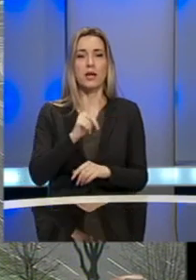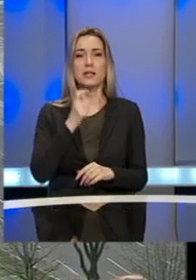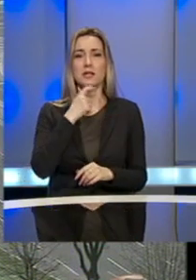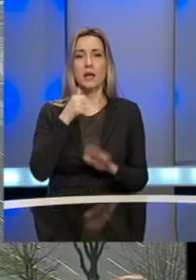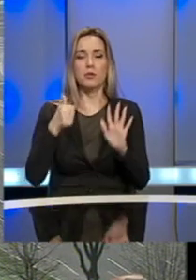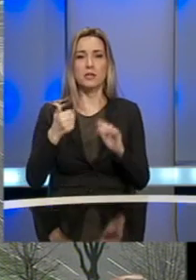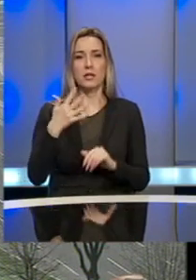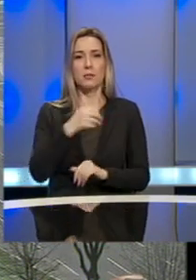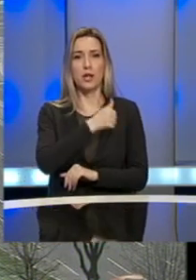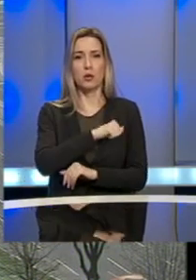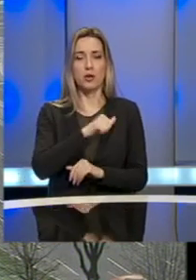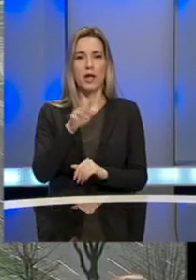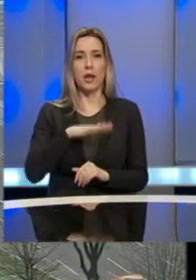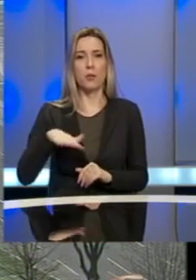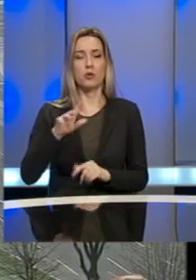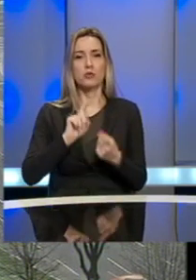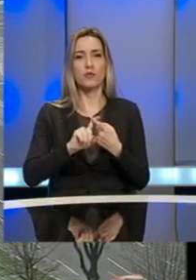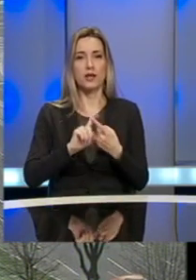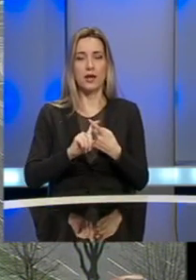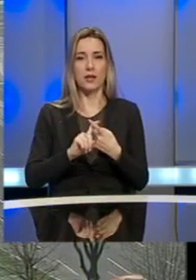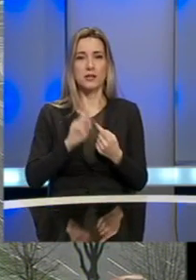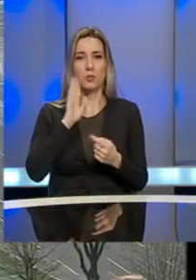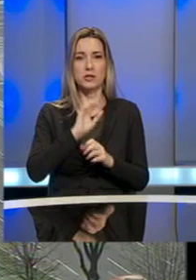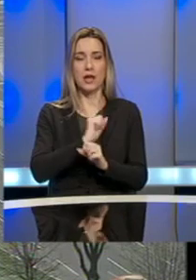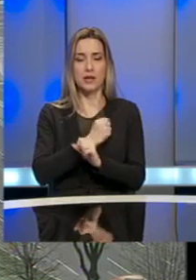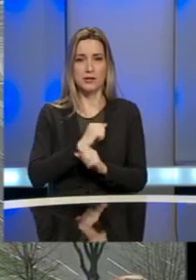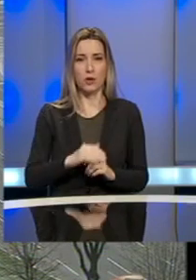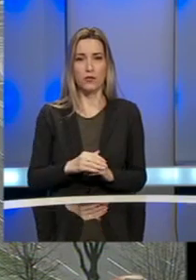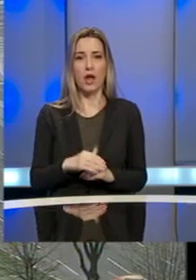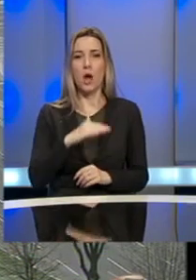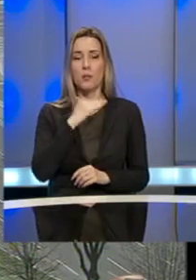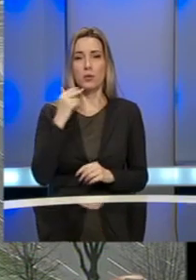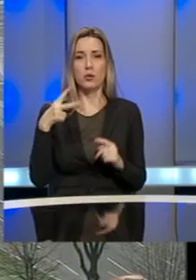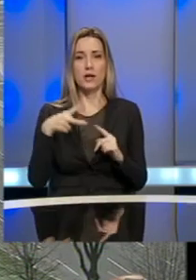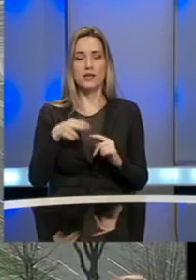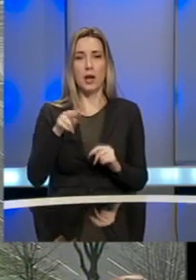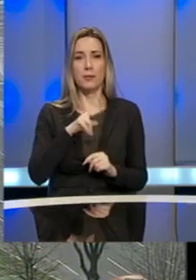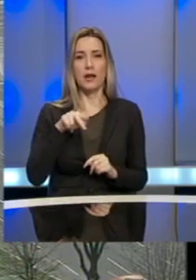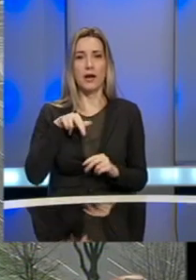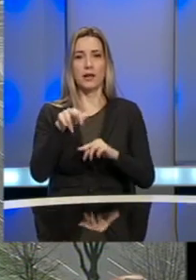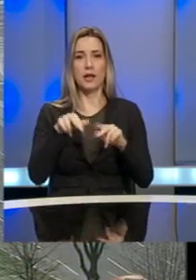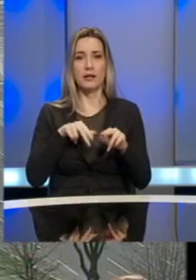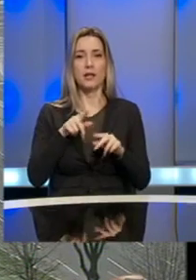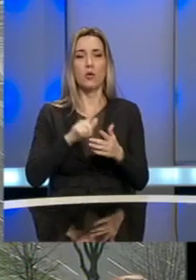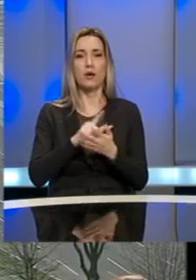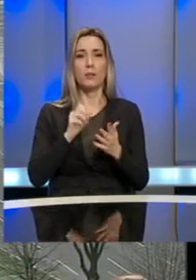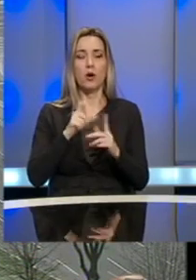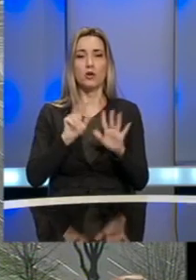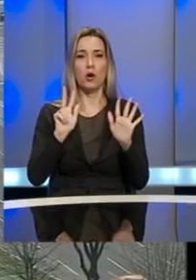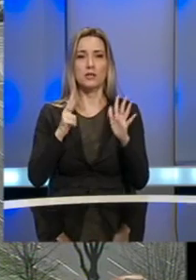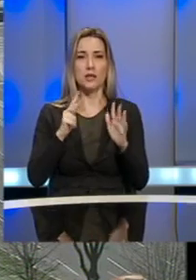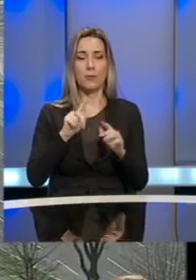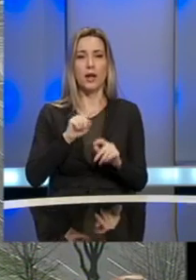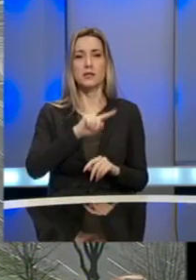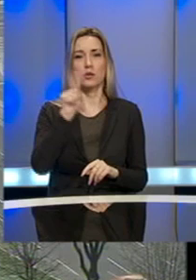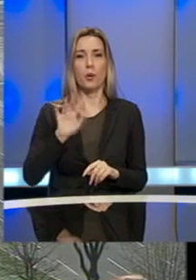od 65 godina na području Federacije Bosne i Hercegovine, a potpuna zabrana kretanja na snazi je u vremenu od 18 do